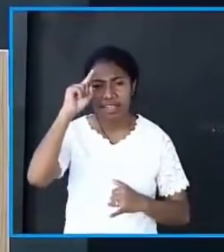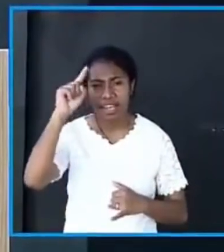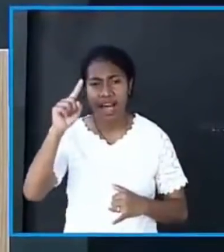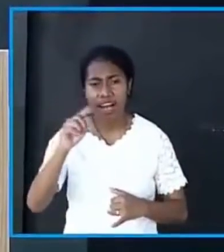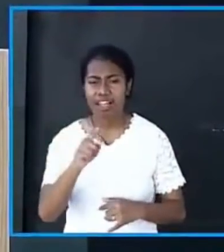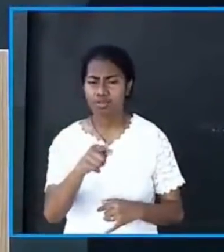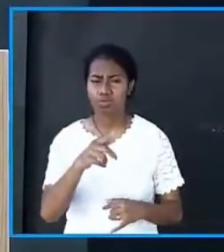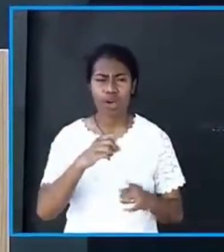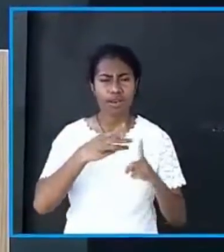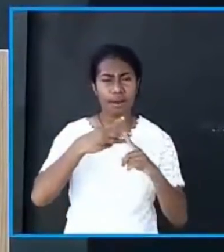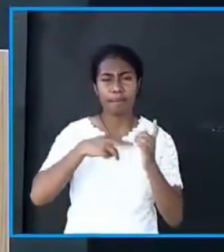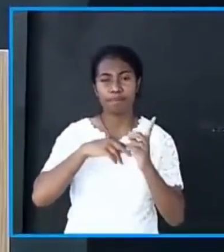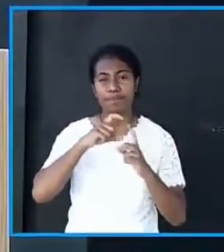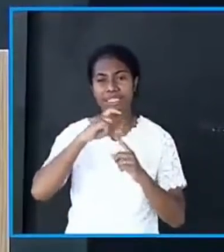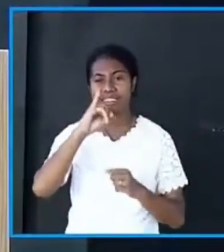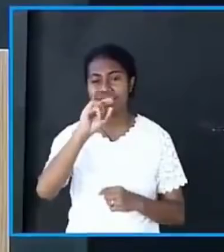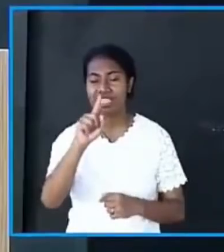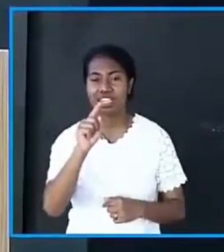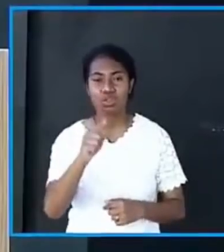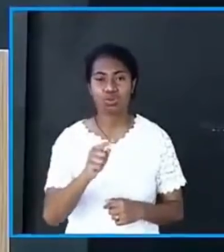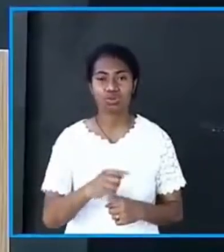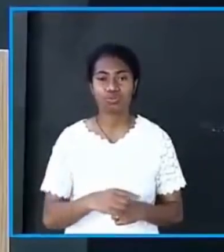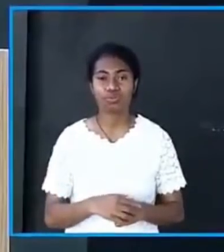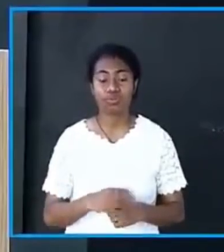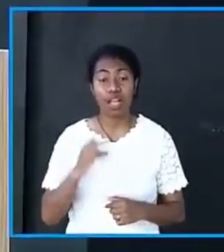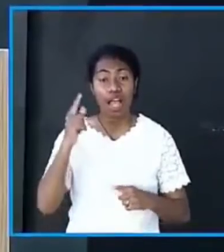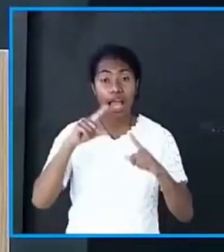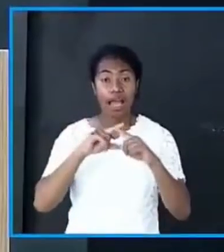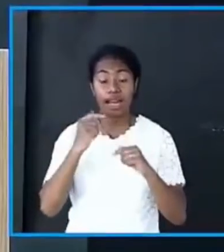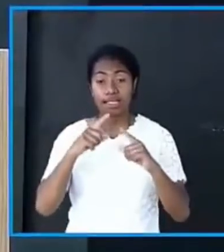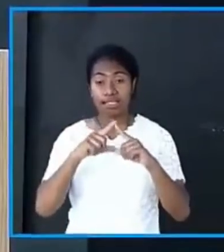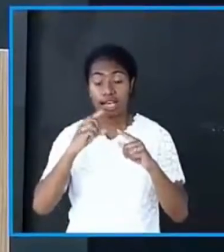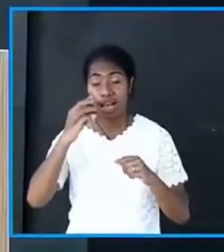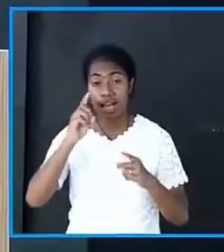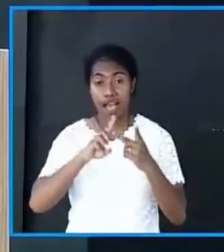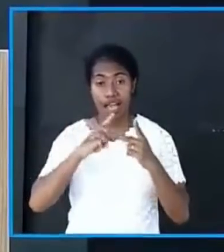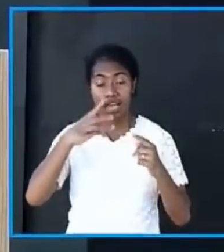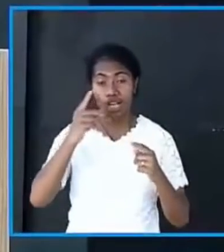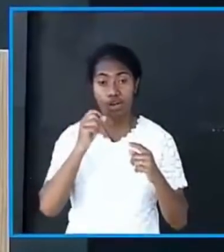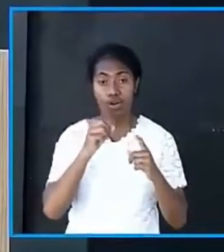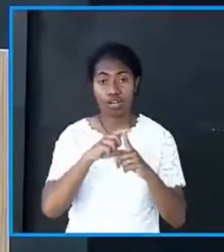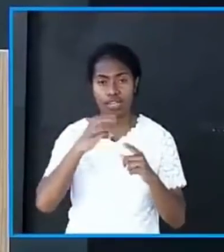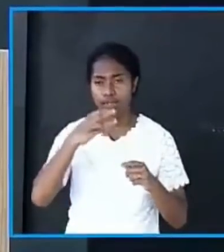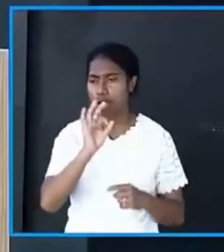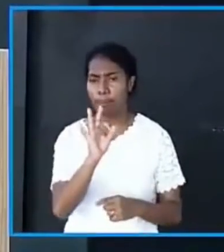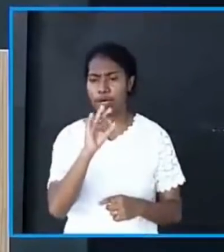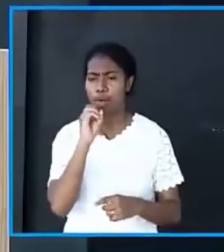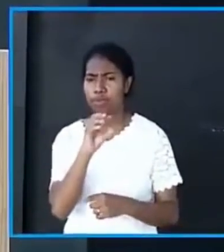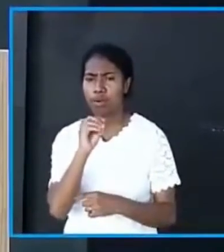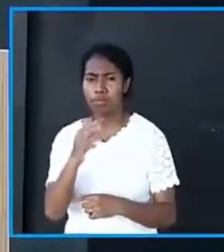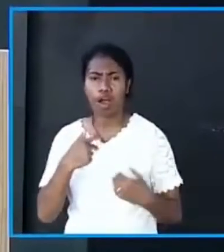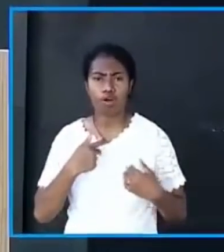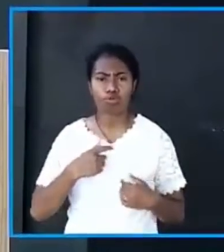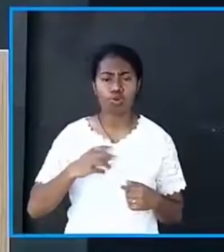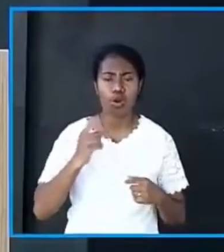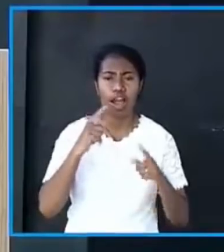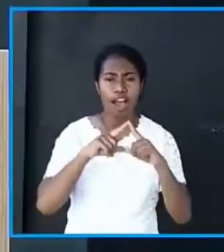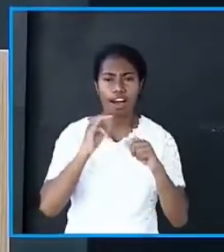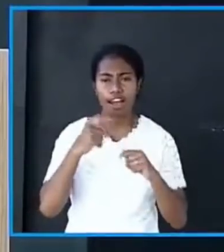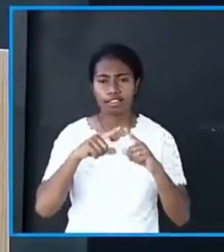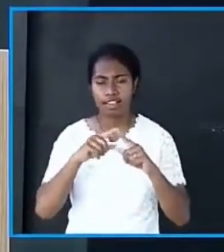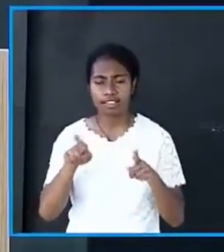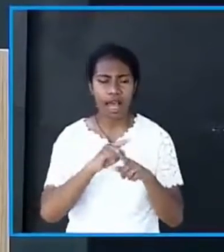Allah Hai Raja Herodes memang tidak pernah mengatakan diri Allah tapi begitu orang lain anggap